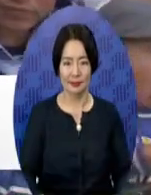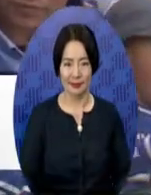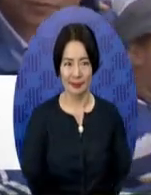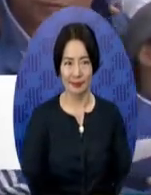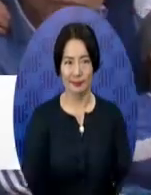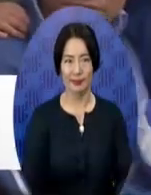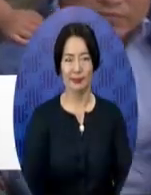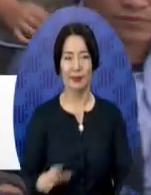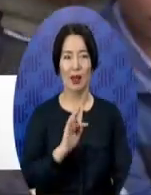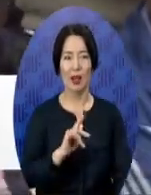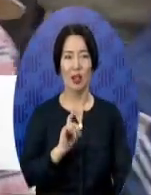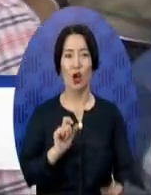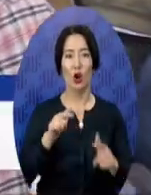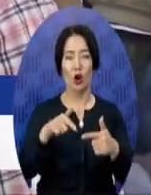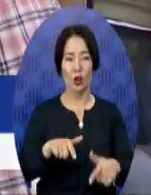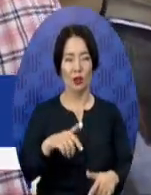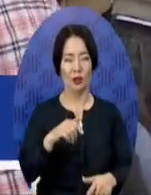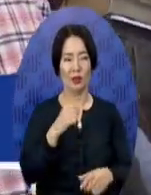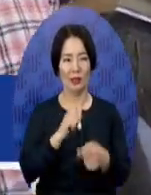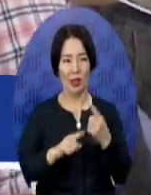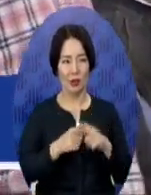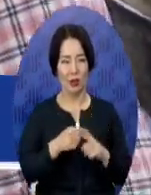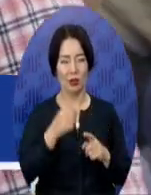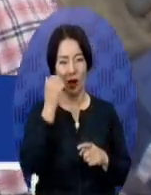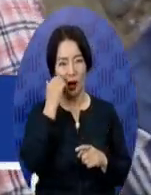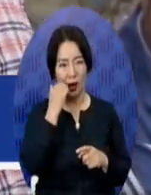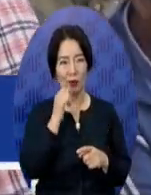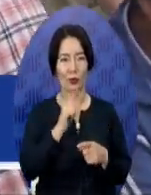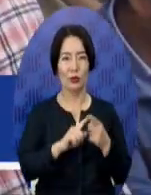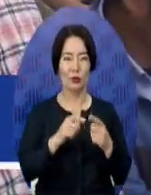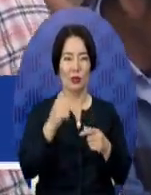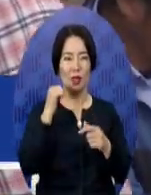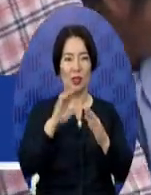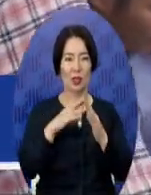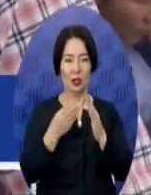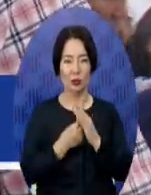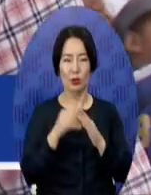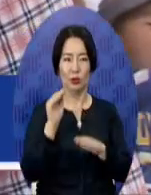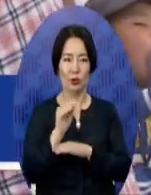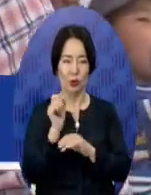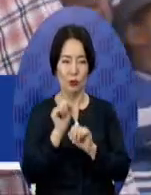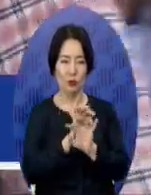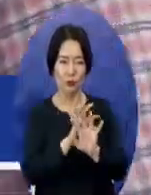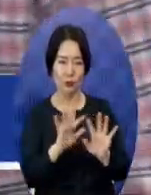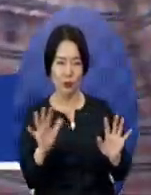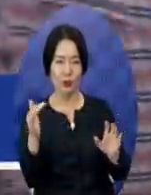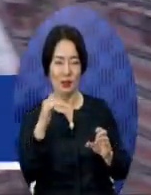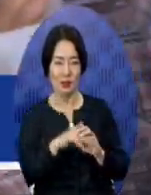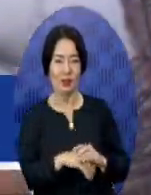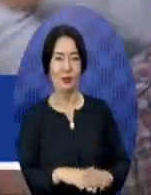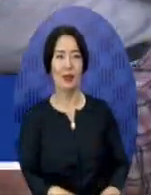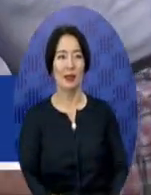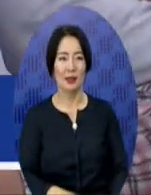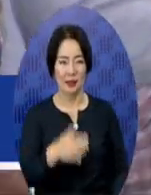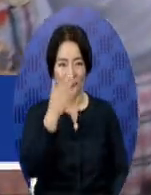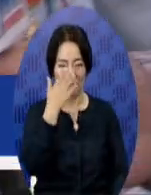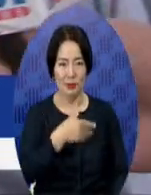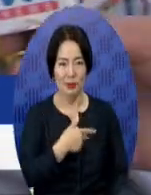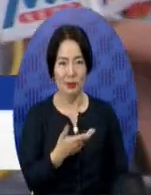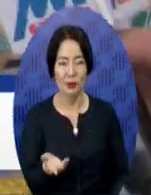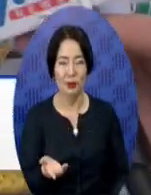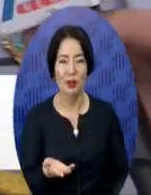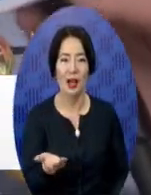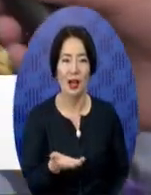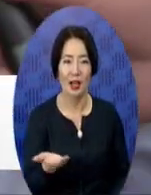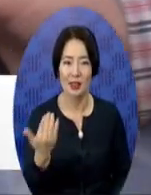Алх голын дайнд оролцсон Ахмад дайчдын одоо ар гэрийнхэн тэдний одоо төлөөлөлүүд ирсэн байна. Сайн байна уу та? Сайн байна. Та